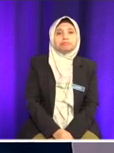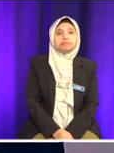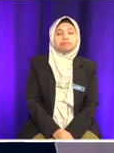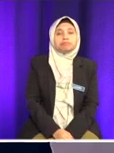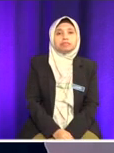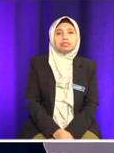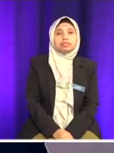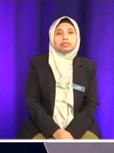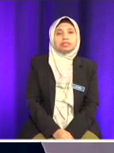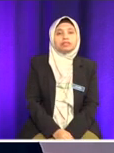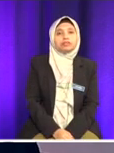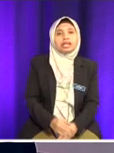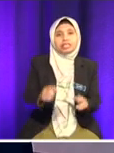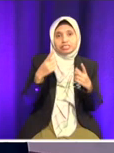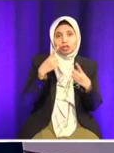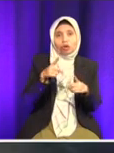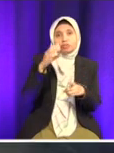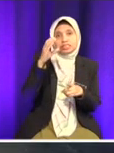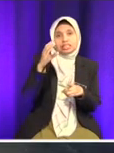Oke bagi semua semua